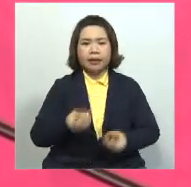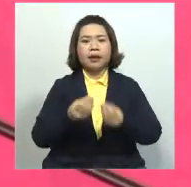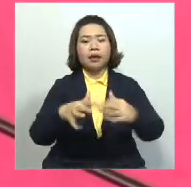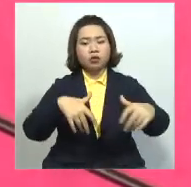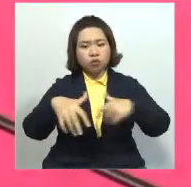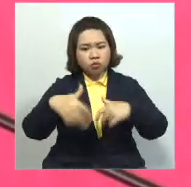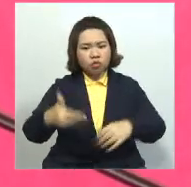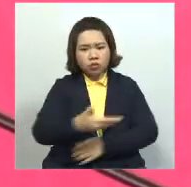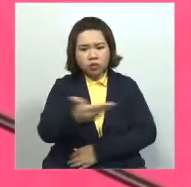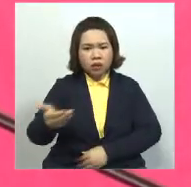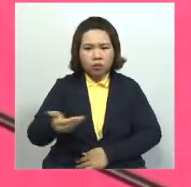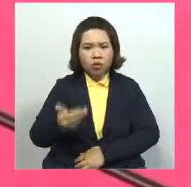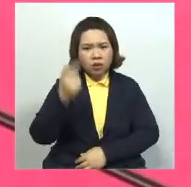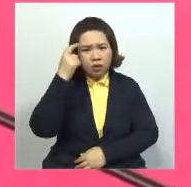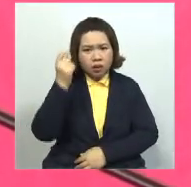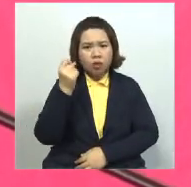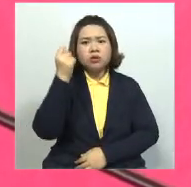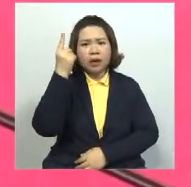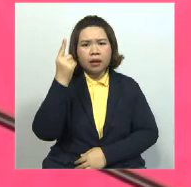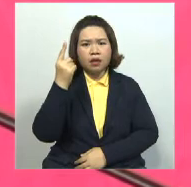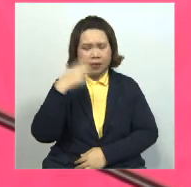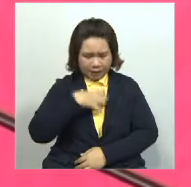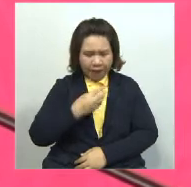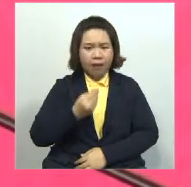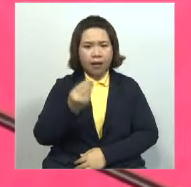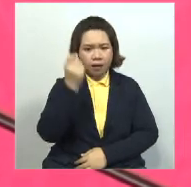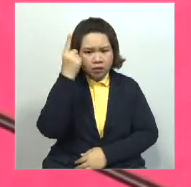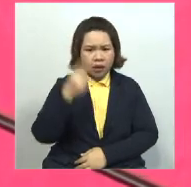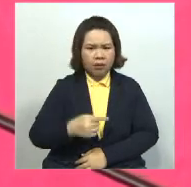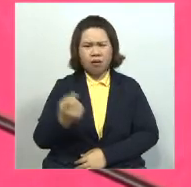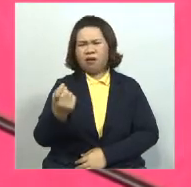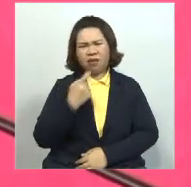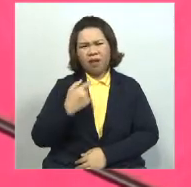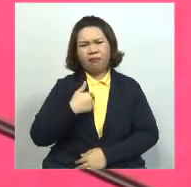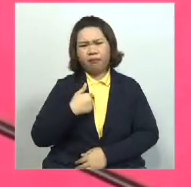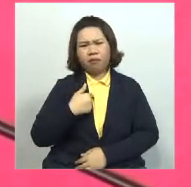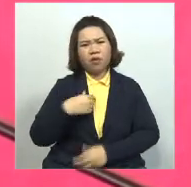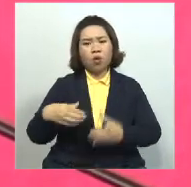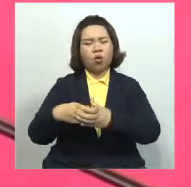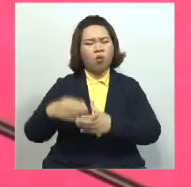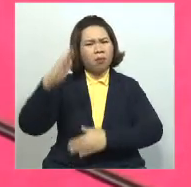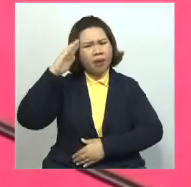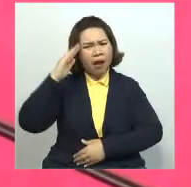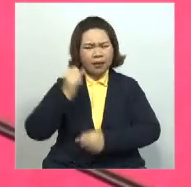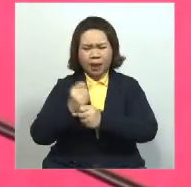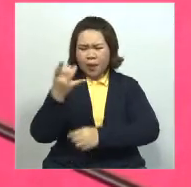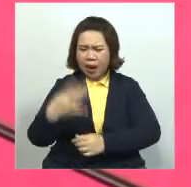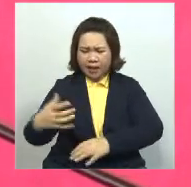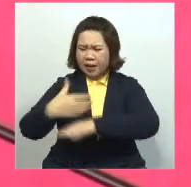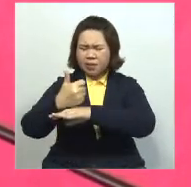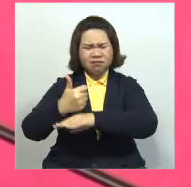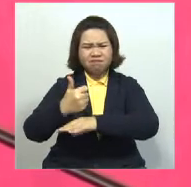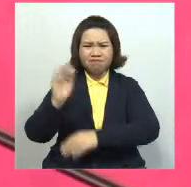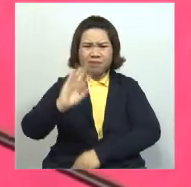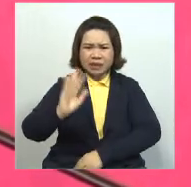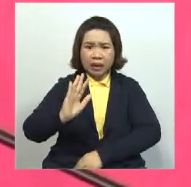ชนได้เข้าใจอย่างถ่องแท้ละทีนะแล้วก็ไม่ต้องถามแล้วว่ากองทัพจะไปอะไรยังไงนะครับจะมี